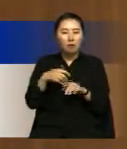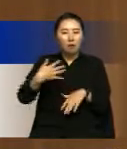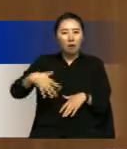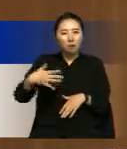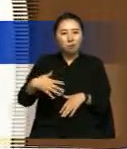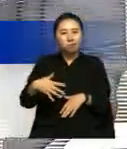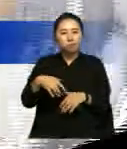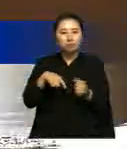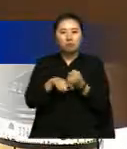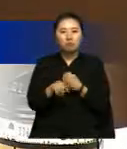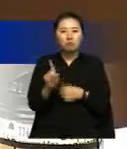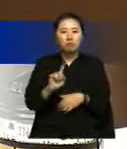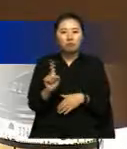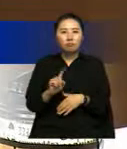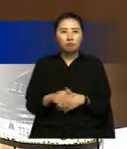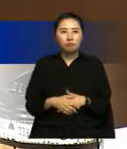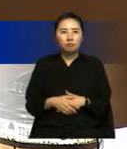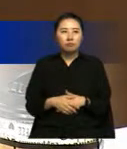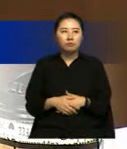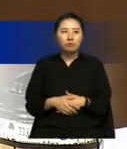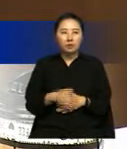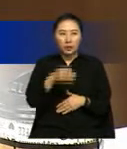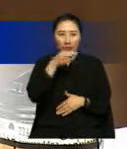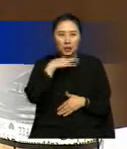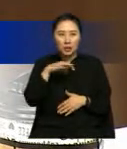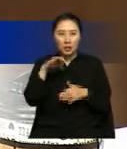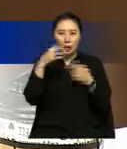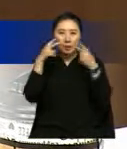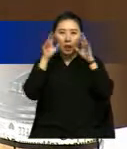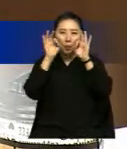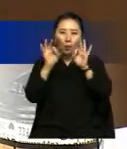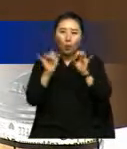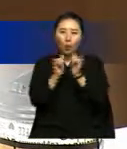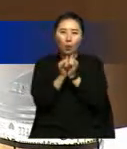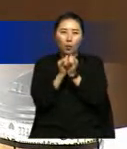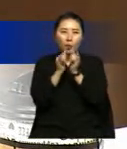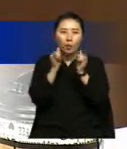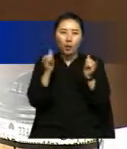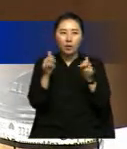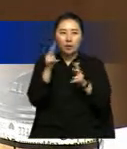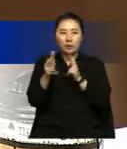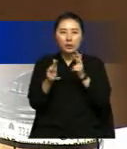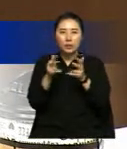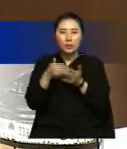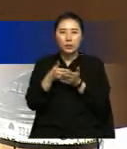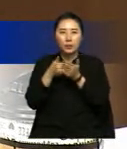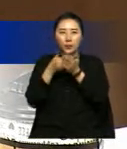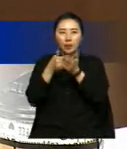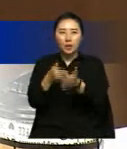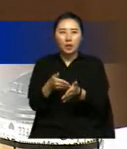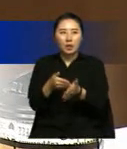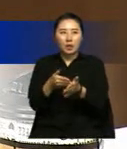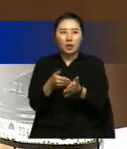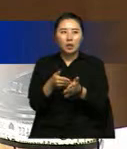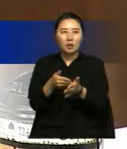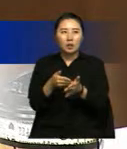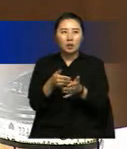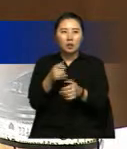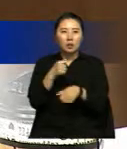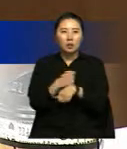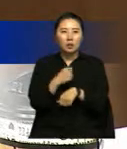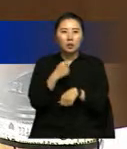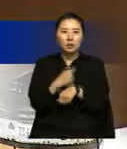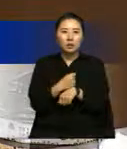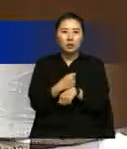그 이유가 뭔가요? 아무래도 그래도 이익을 바라보고 이 사람들이 이 사업에